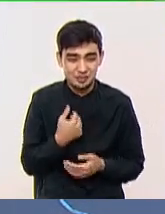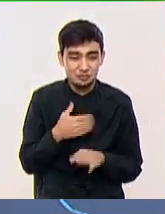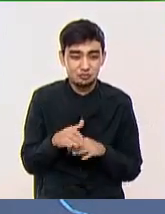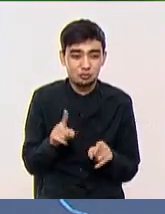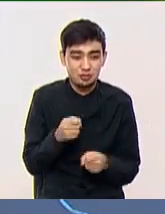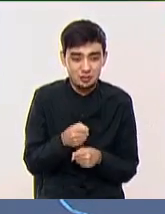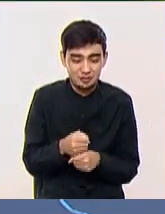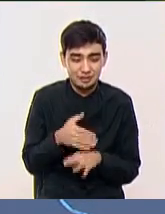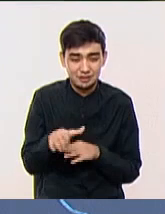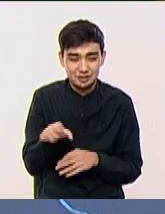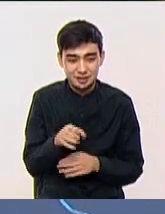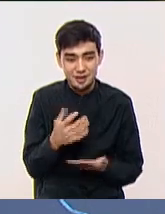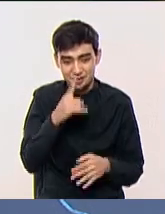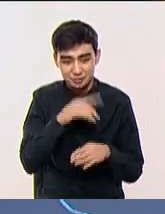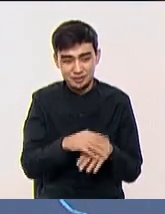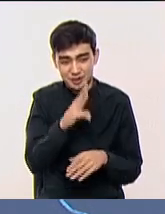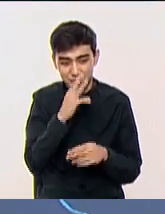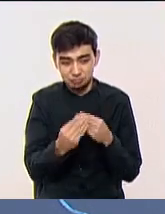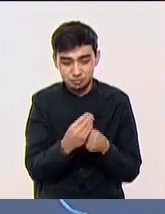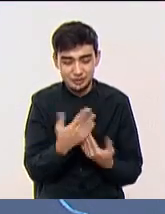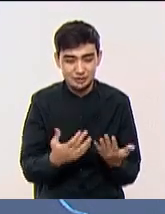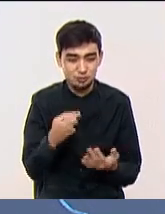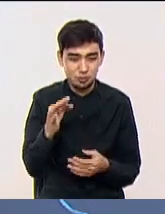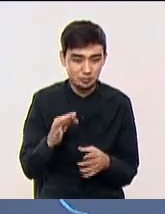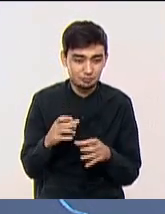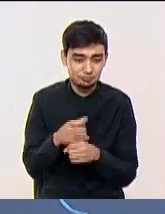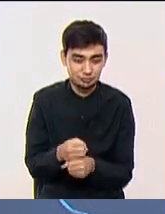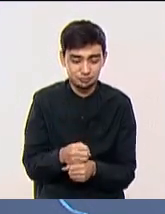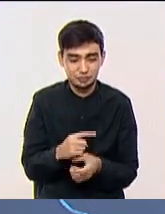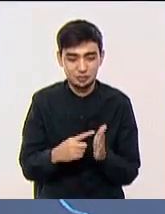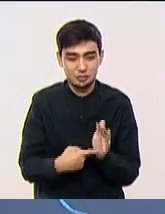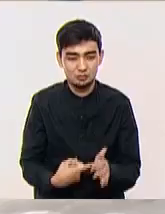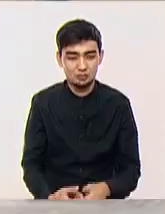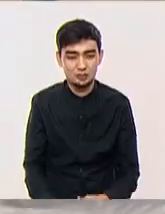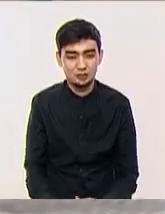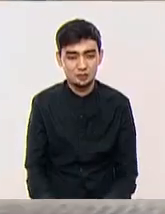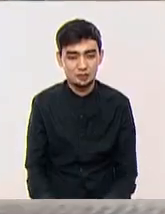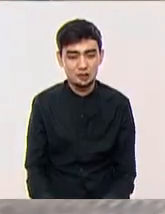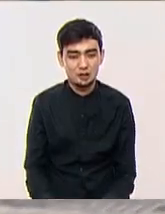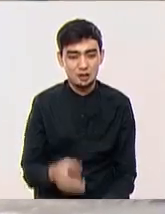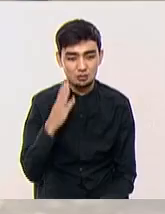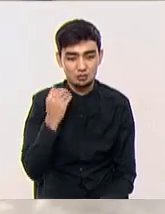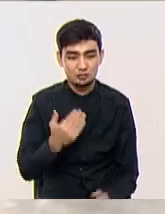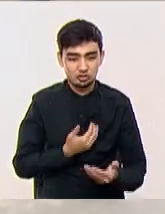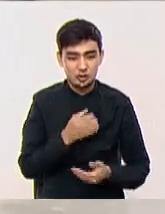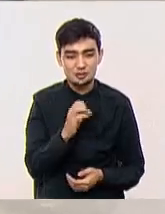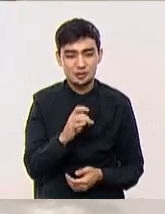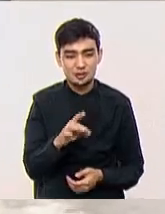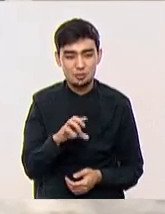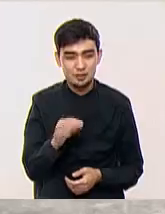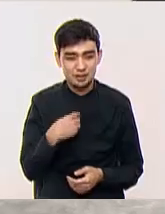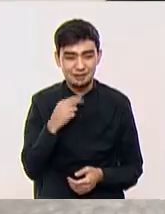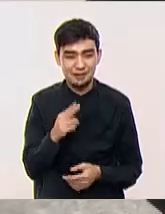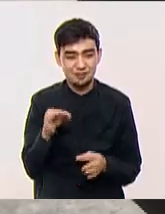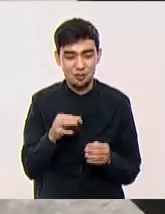алғандар үкіметтің не айлықты көтеруін, не берешек пайызын азайтуын талап етеді. Алматылық Асқарбек Ортанов баспанаға деп